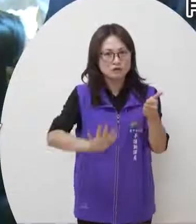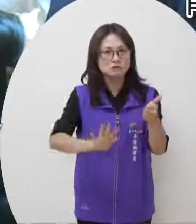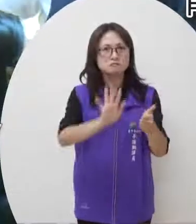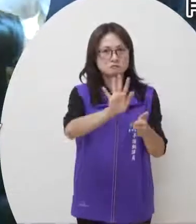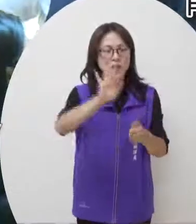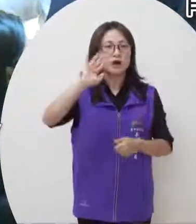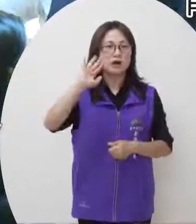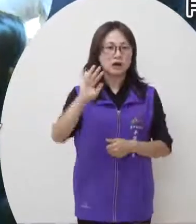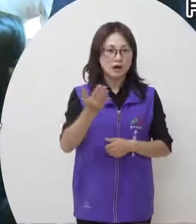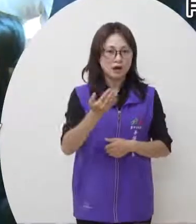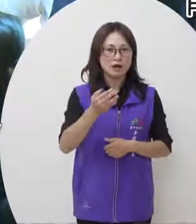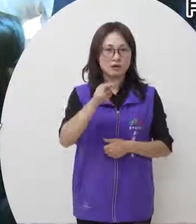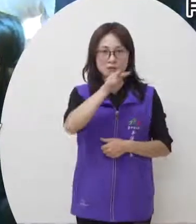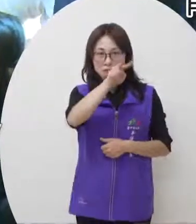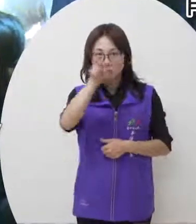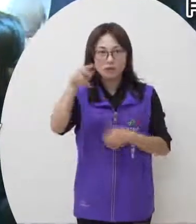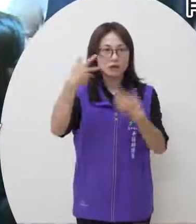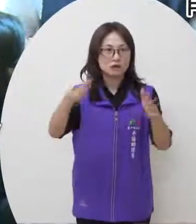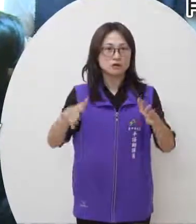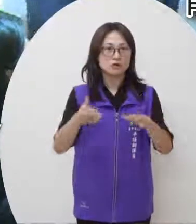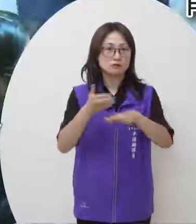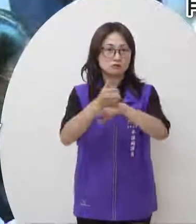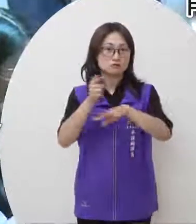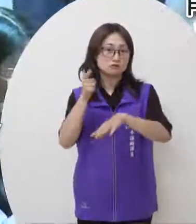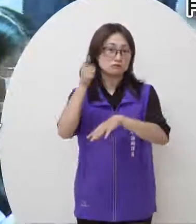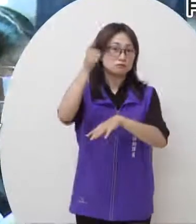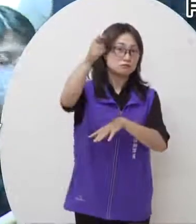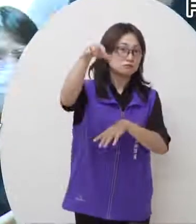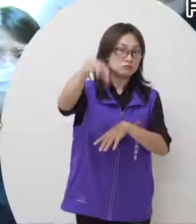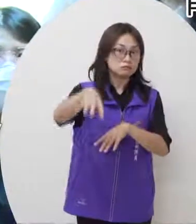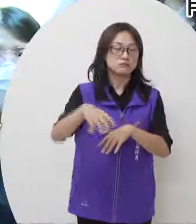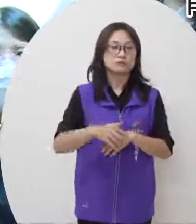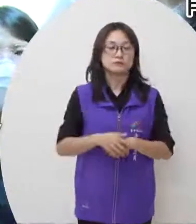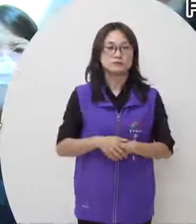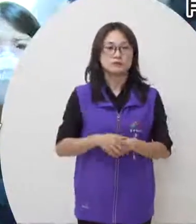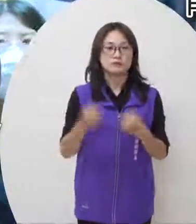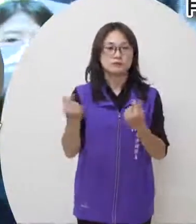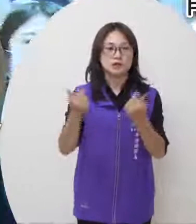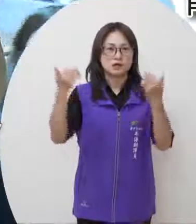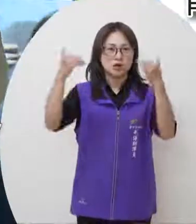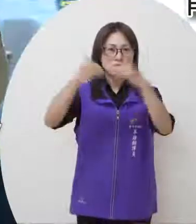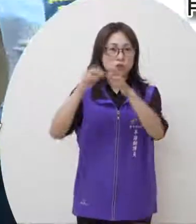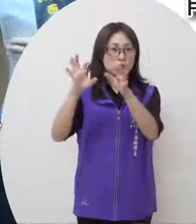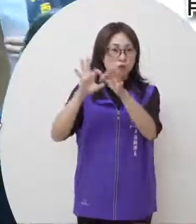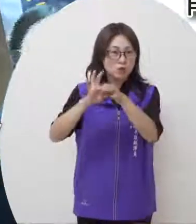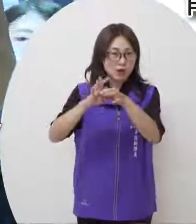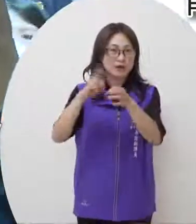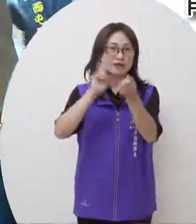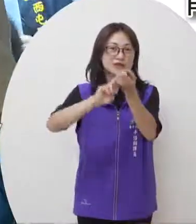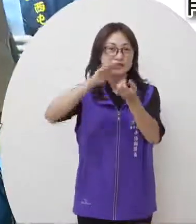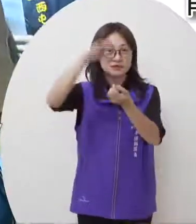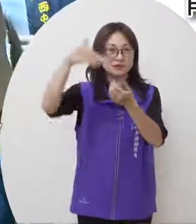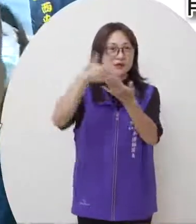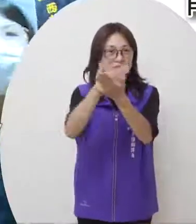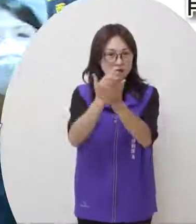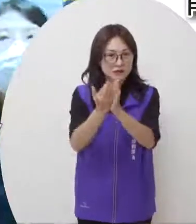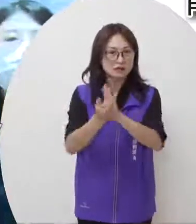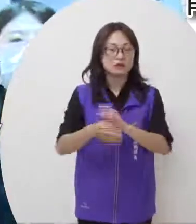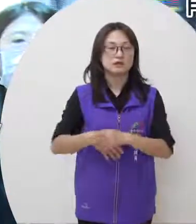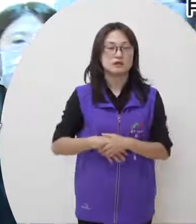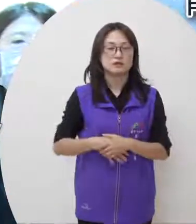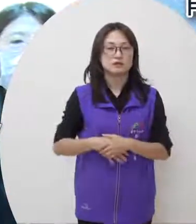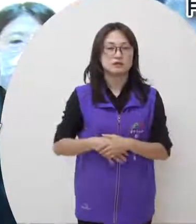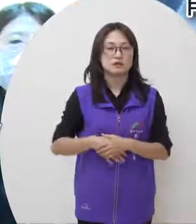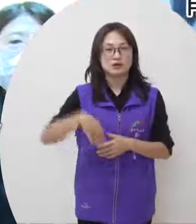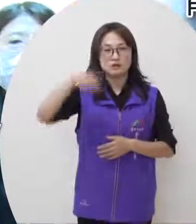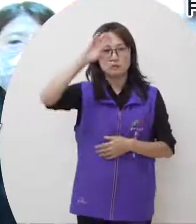很多长途路线，比如到东势啊、古关啊、大雪山、梨山等等这些路线，其实在疫